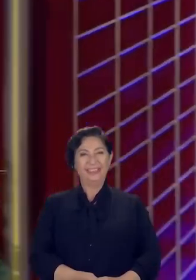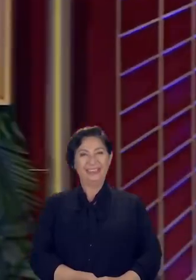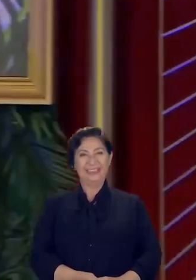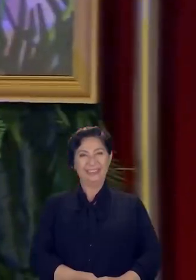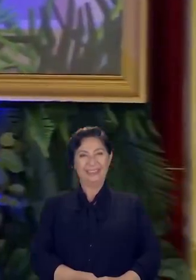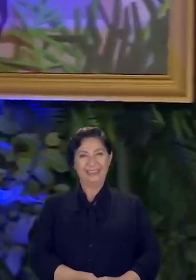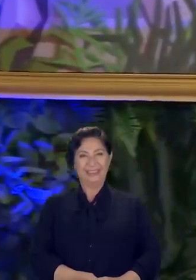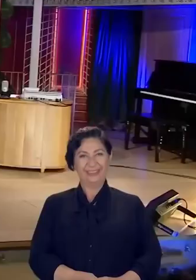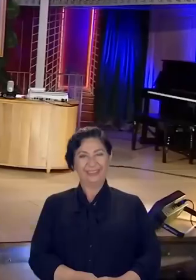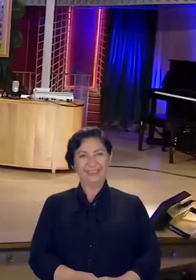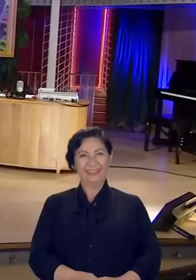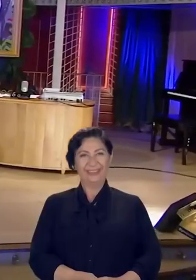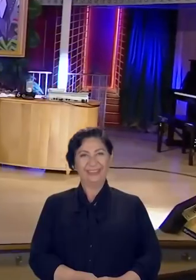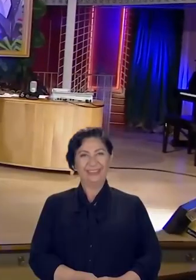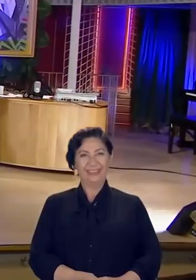Şuraya bırakayım.